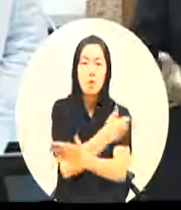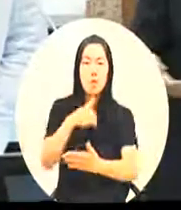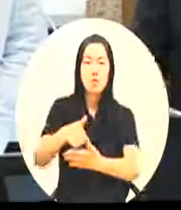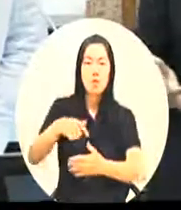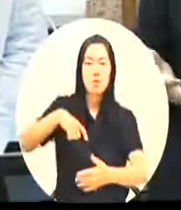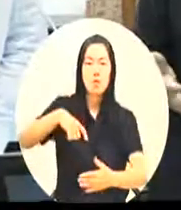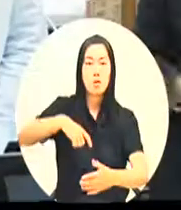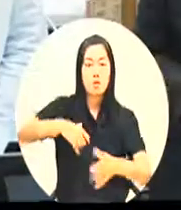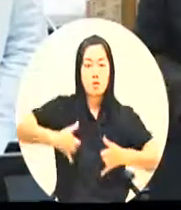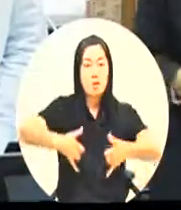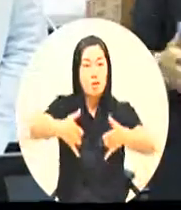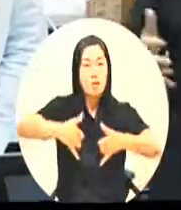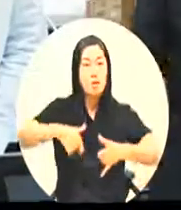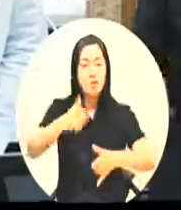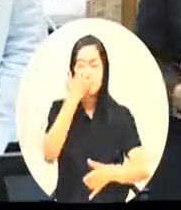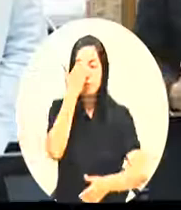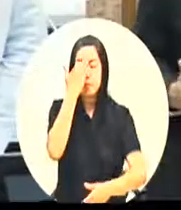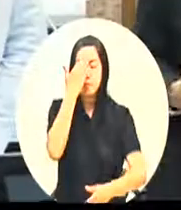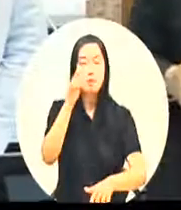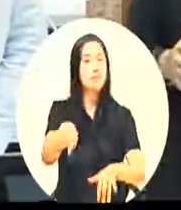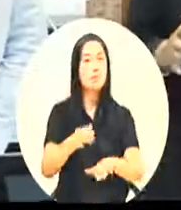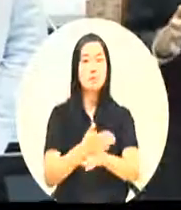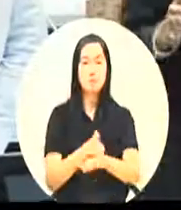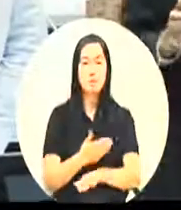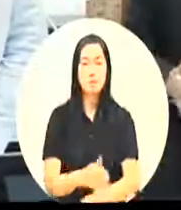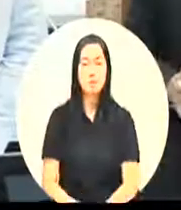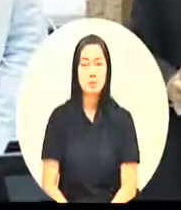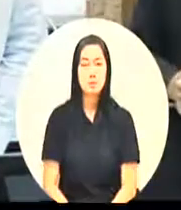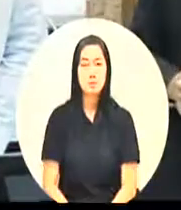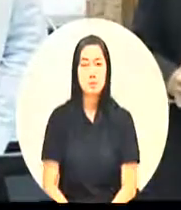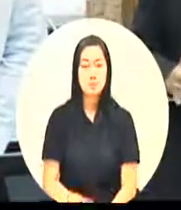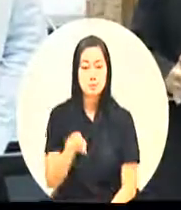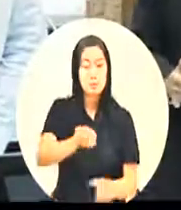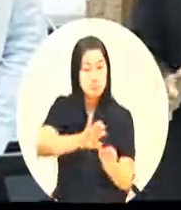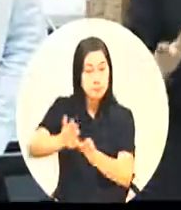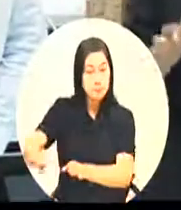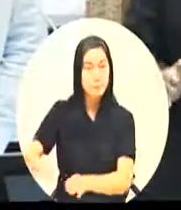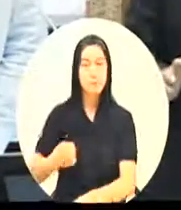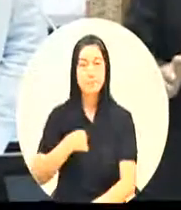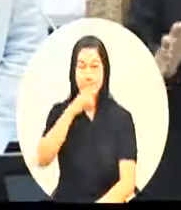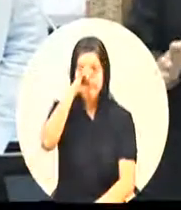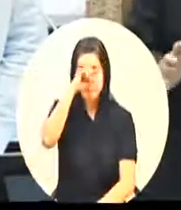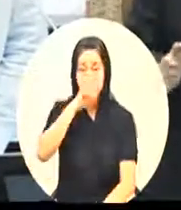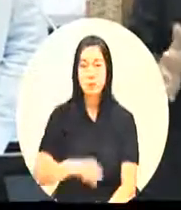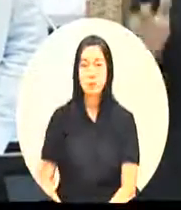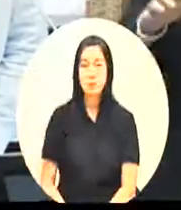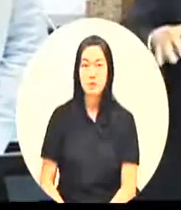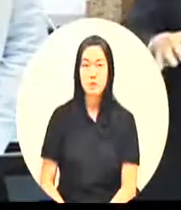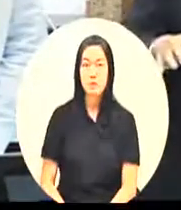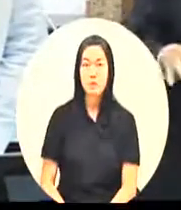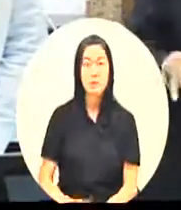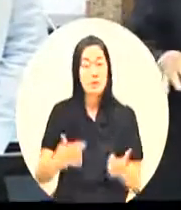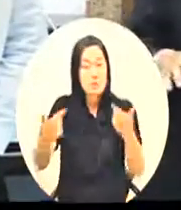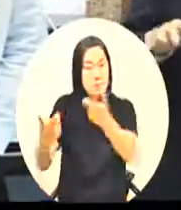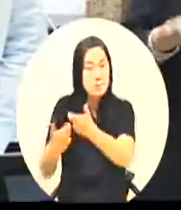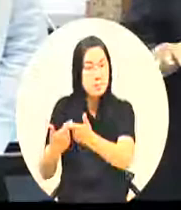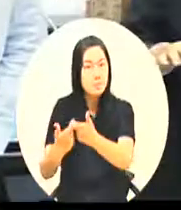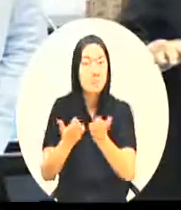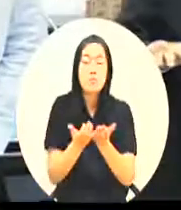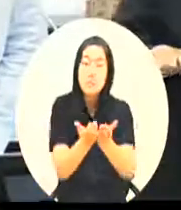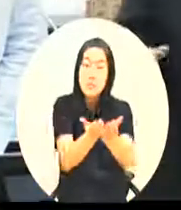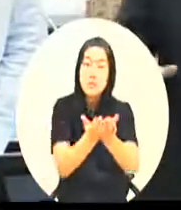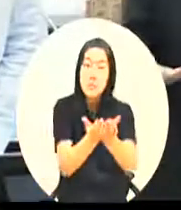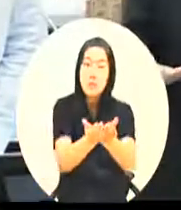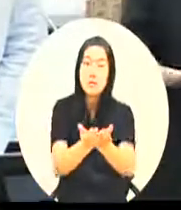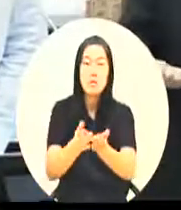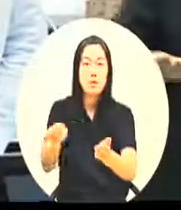那个行的问题会受到限制。那当然除此之外，我们也希望说配合大众运输还有新的这个低碳运具的引进，